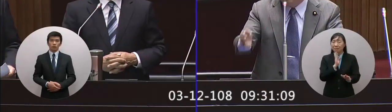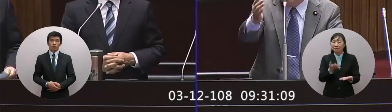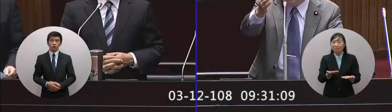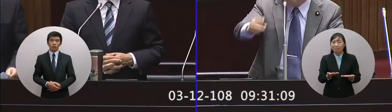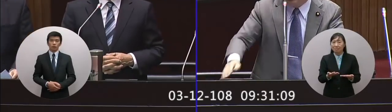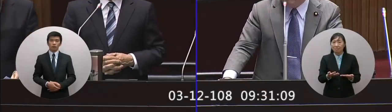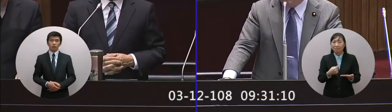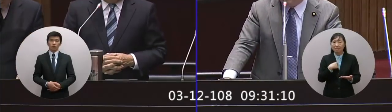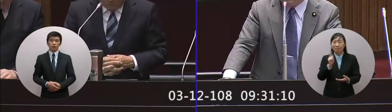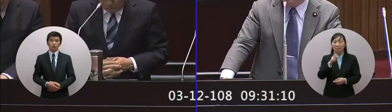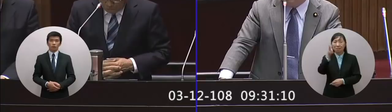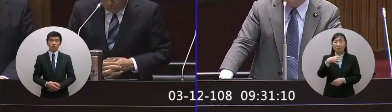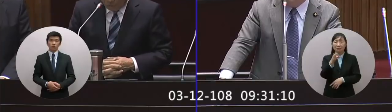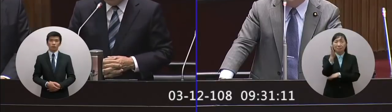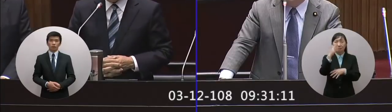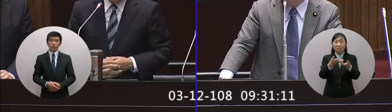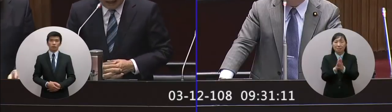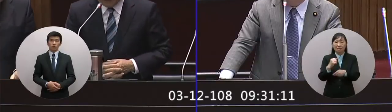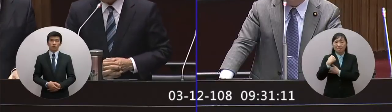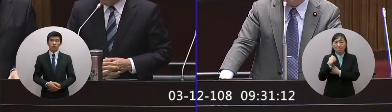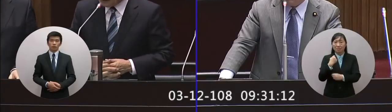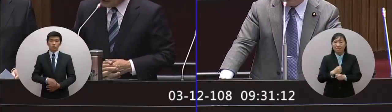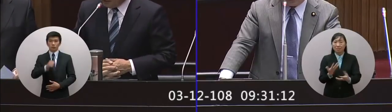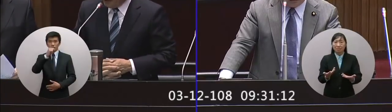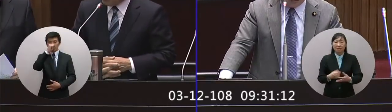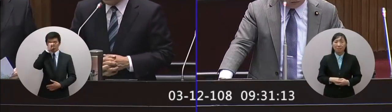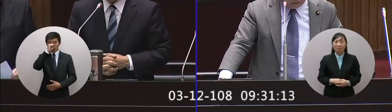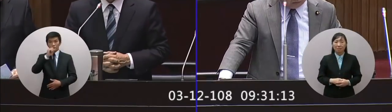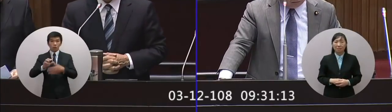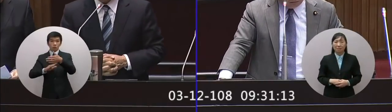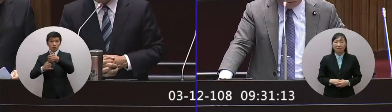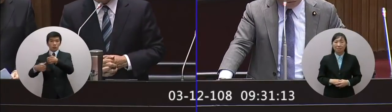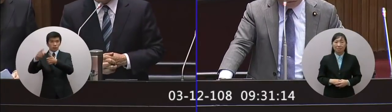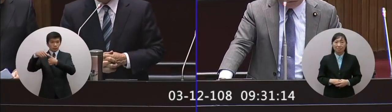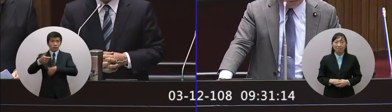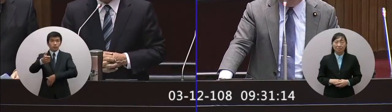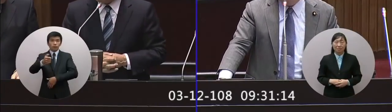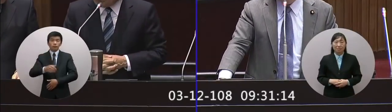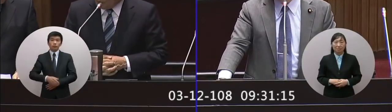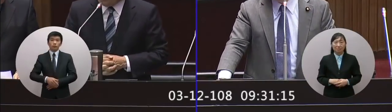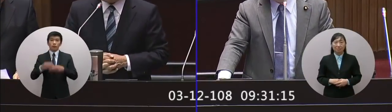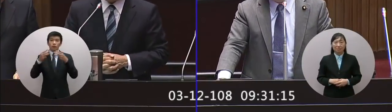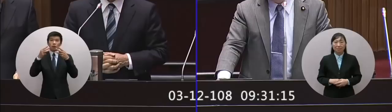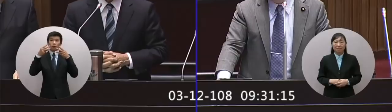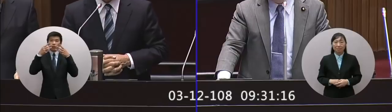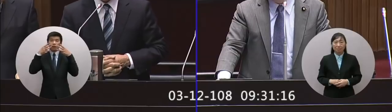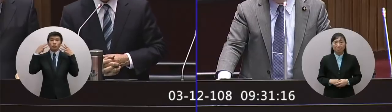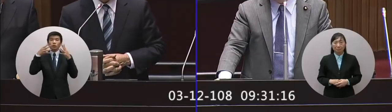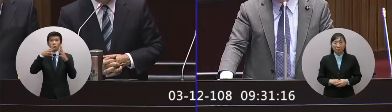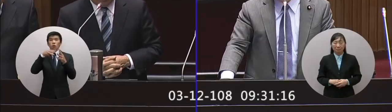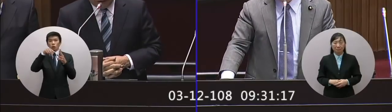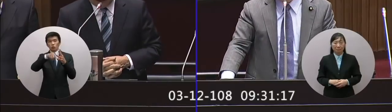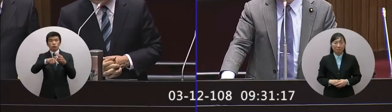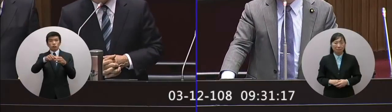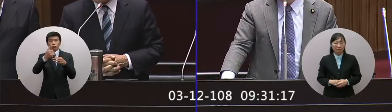成这个我们财政部这方面要加强呢？ 好，很谢谢委员指教，徽州猪瘟。我们真的尽全